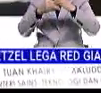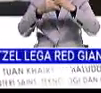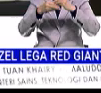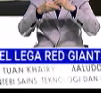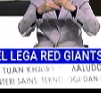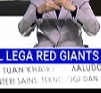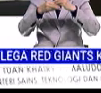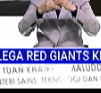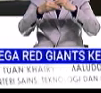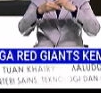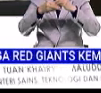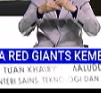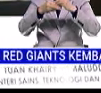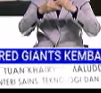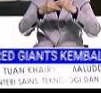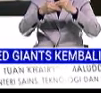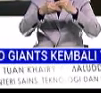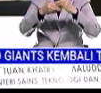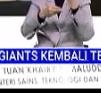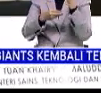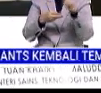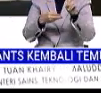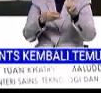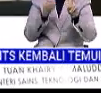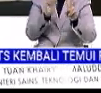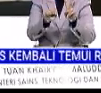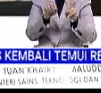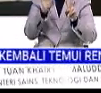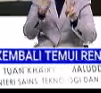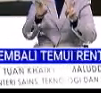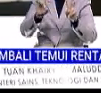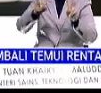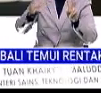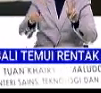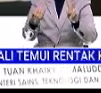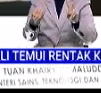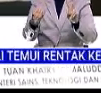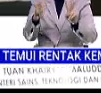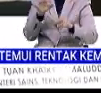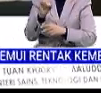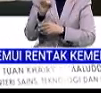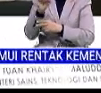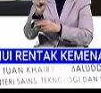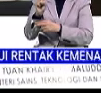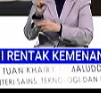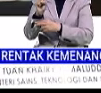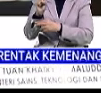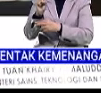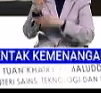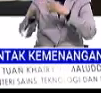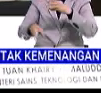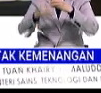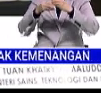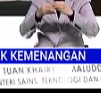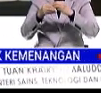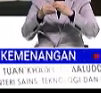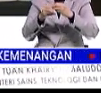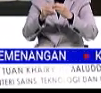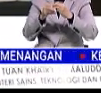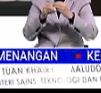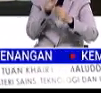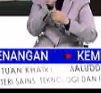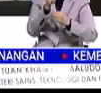untuk tambah sebanyak 12.8 juta dos tambahan kepada apa yang telah pun